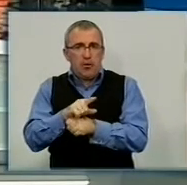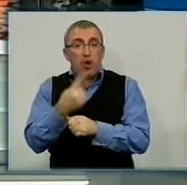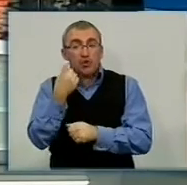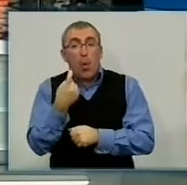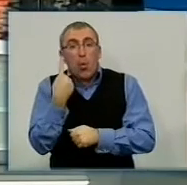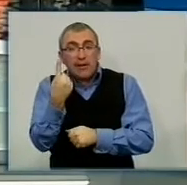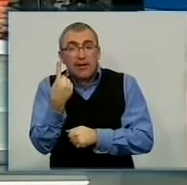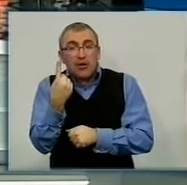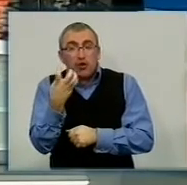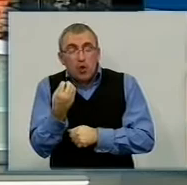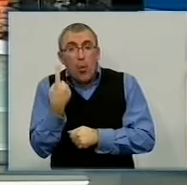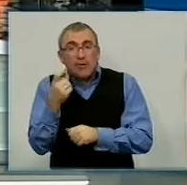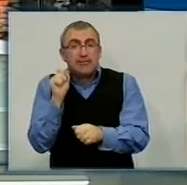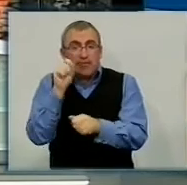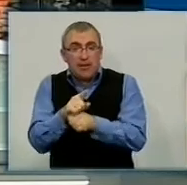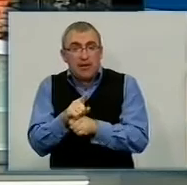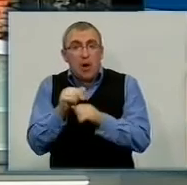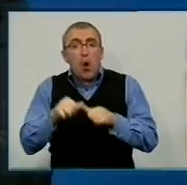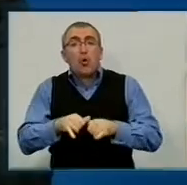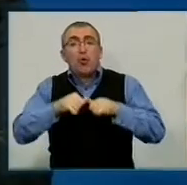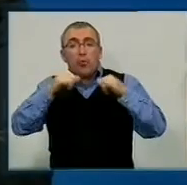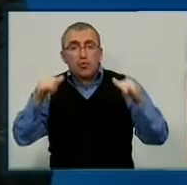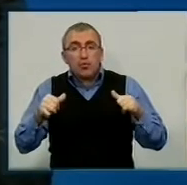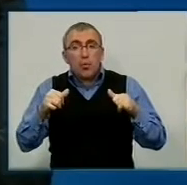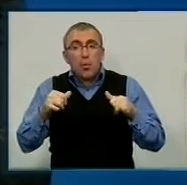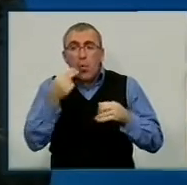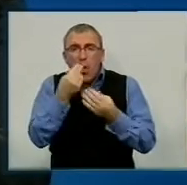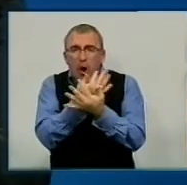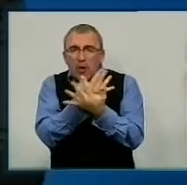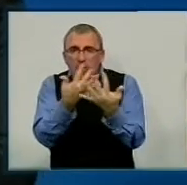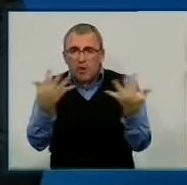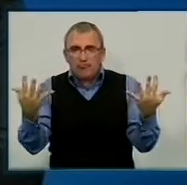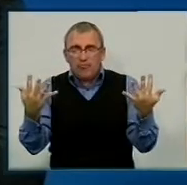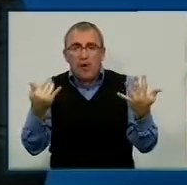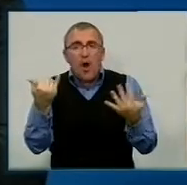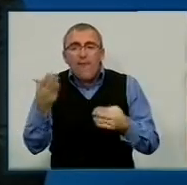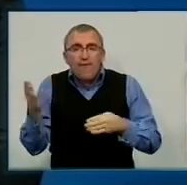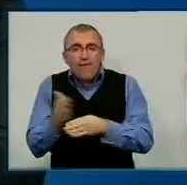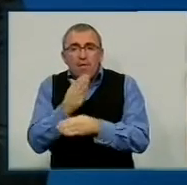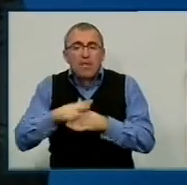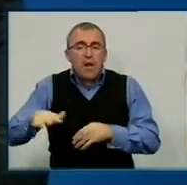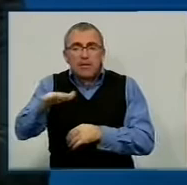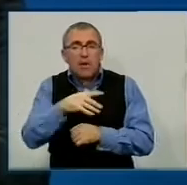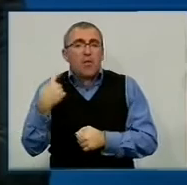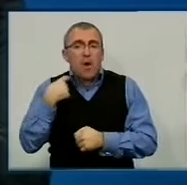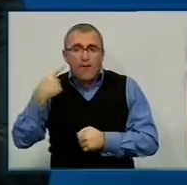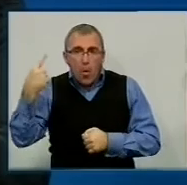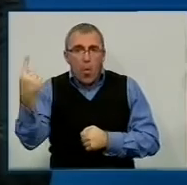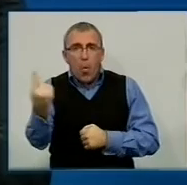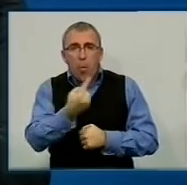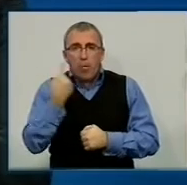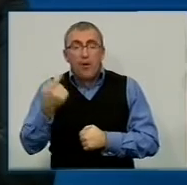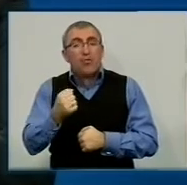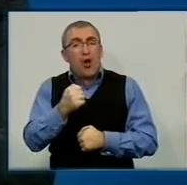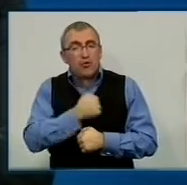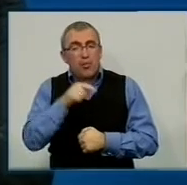завданням яке Ми поставили це розширення асортименту продукції яка сьогодні виробляється на території Кіровоградської області на